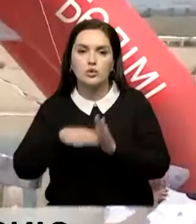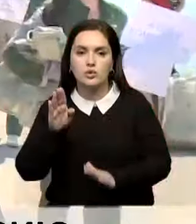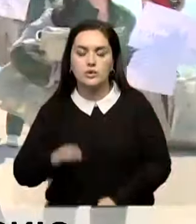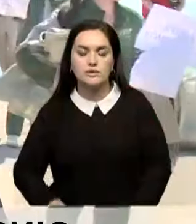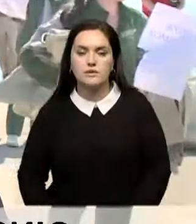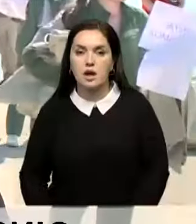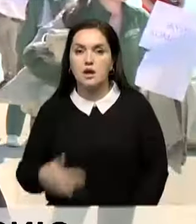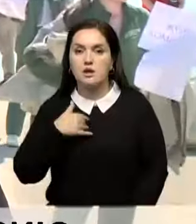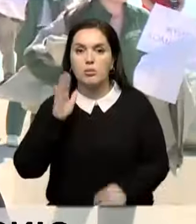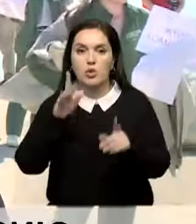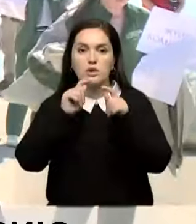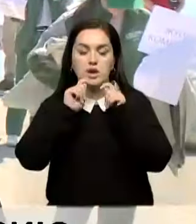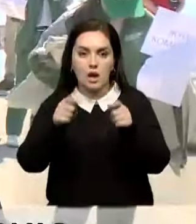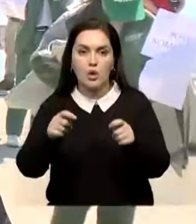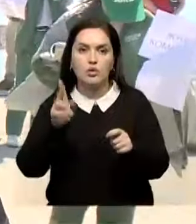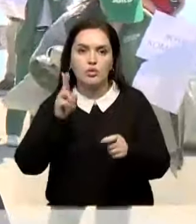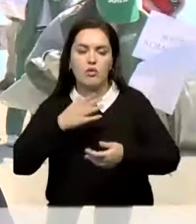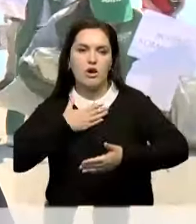будем награждать